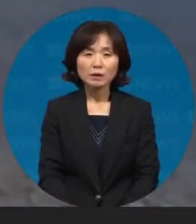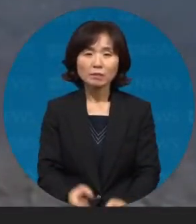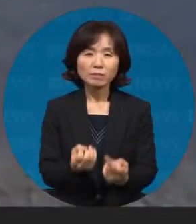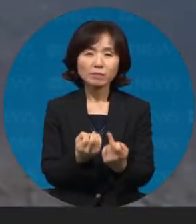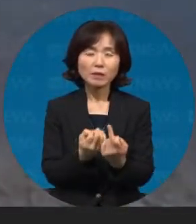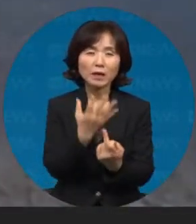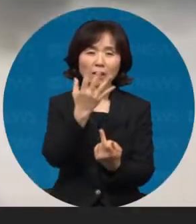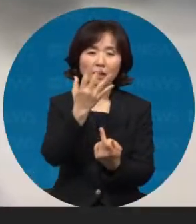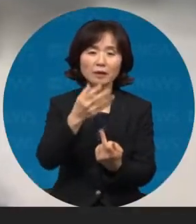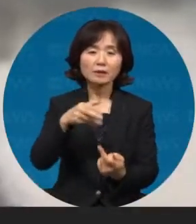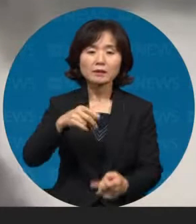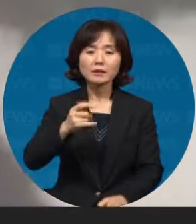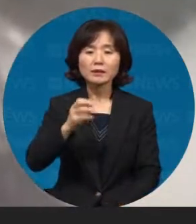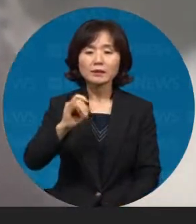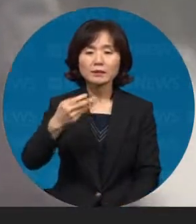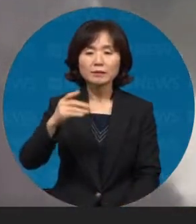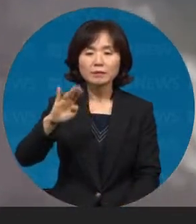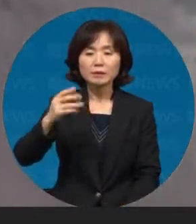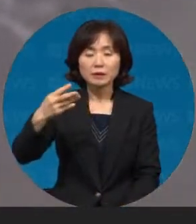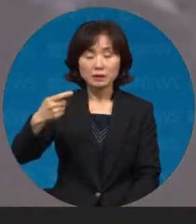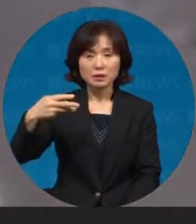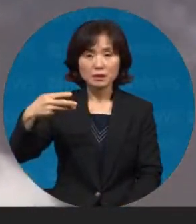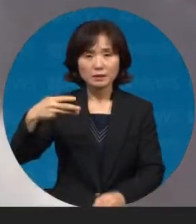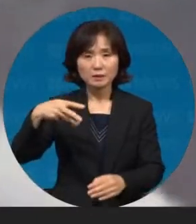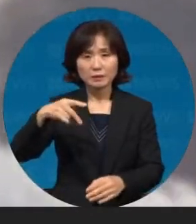화산이 폭발한 세인트 빈센트 섬.